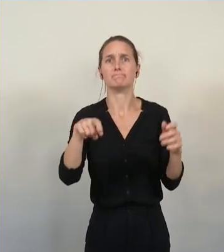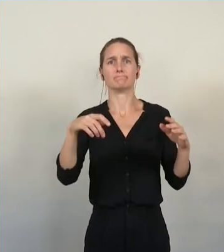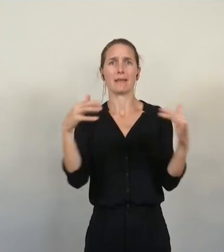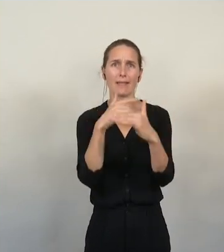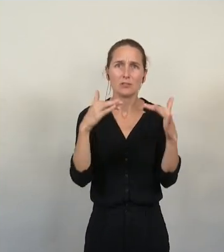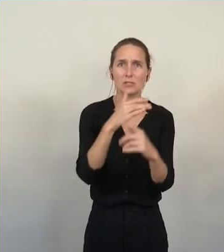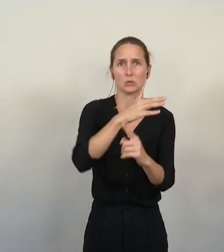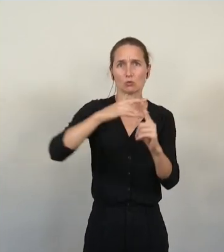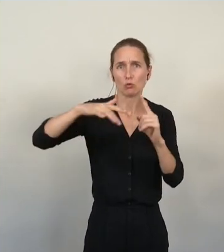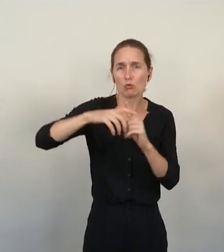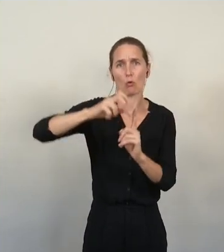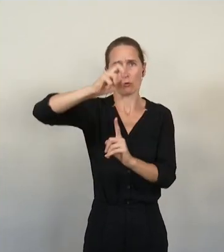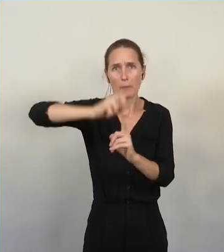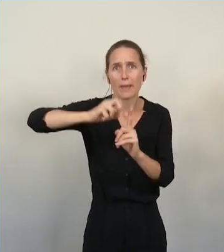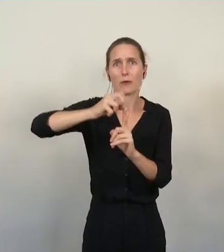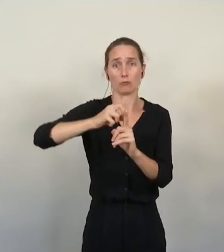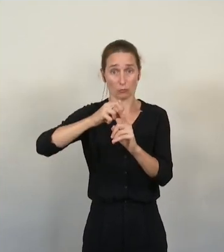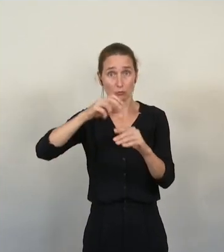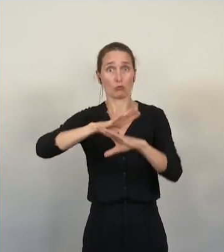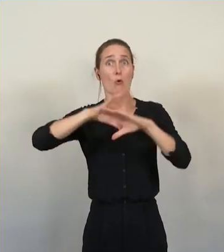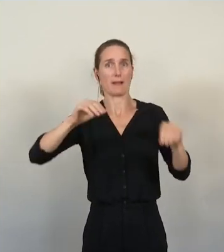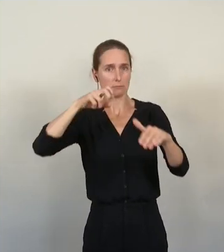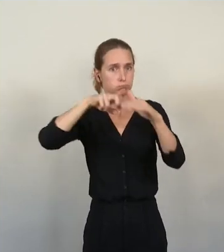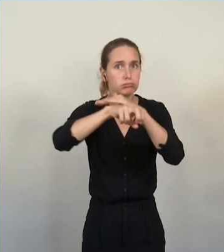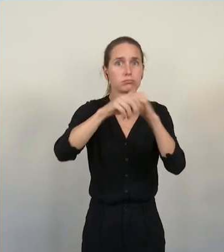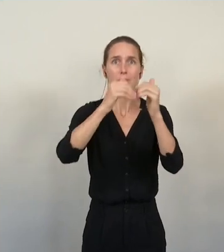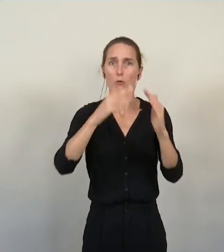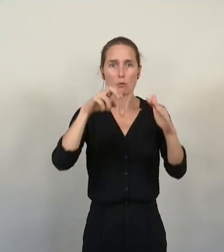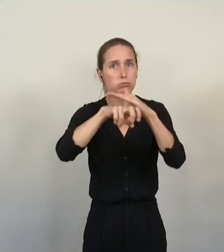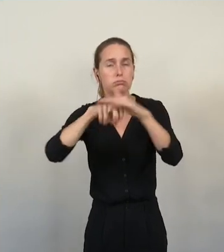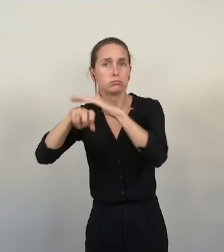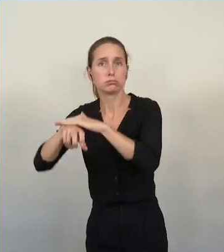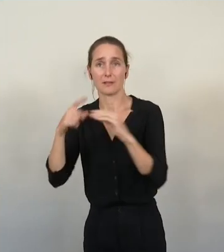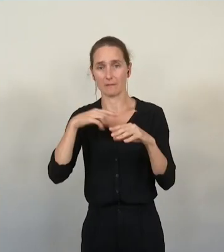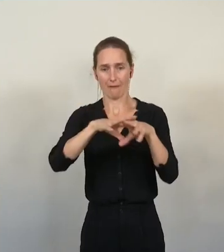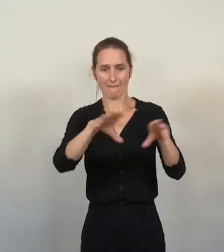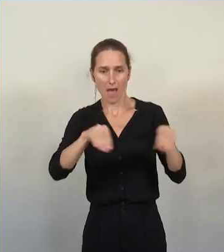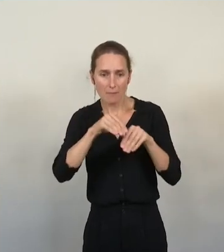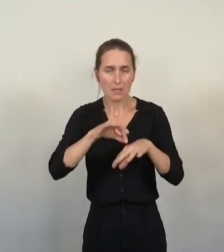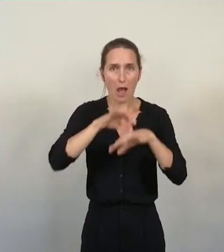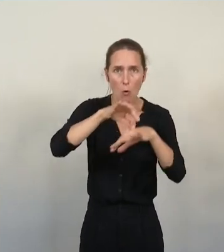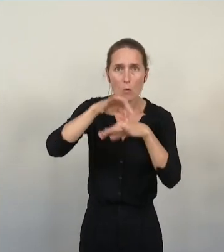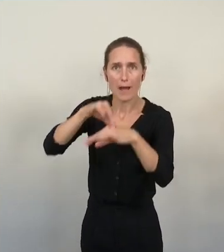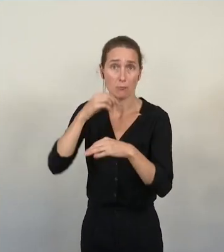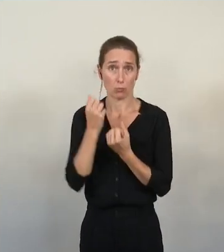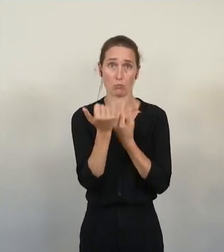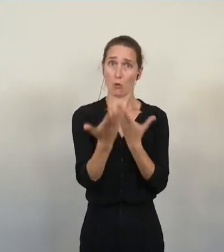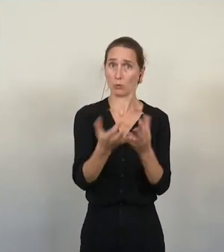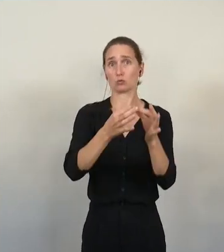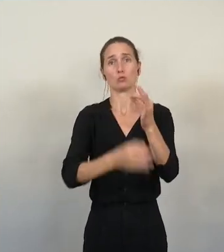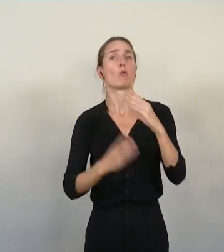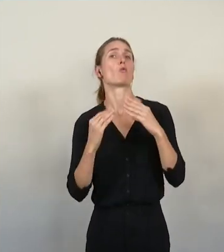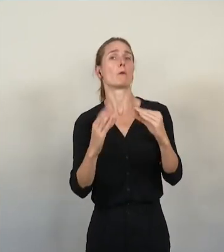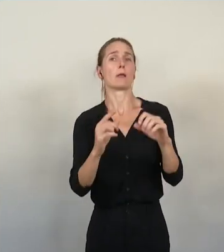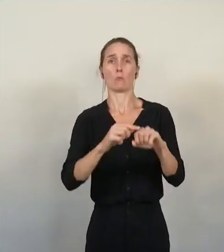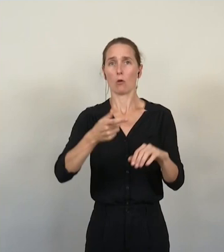des conseils d'usage il pose des matériels économes il accompagne les ménages dans la mise en œuvre de solutions concrète ça peut être des aides financières ça peut être